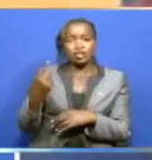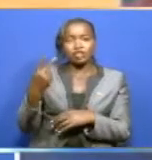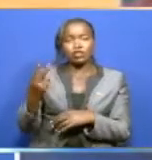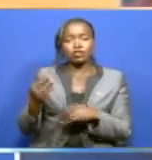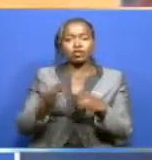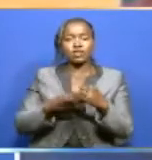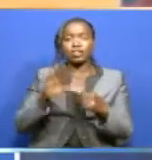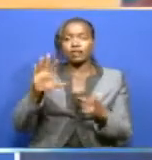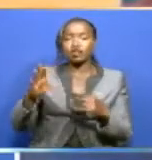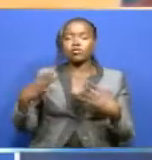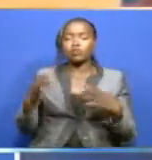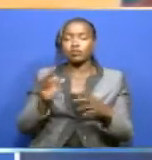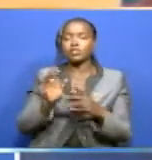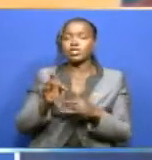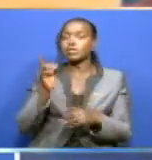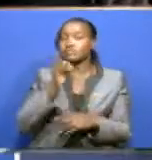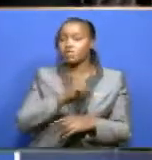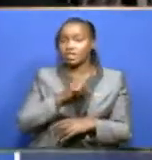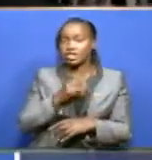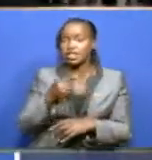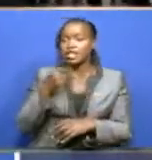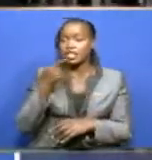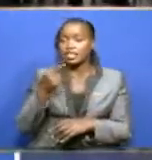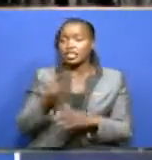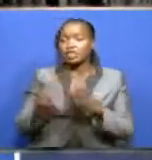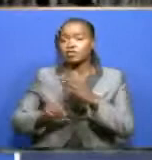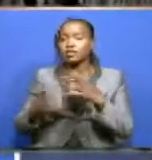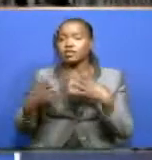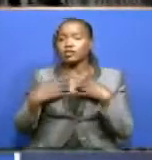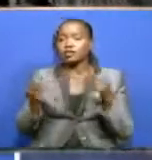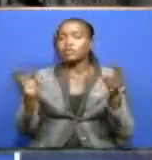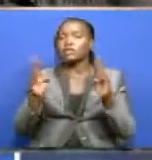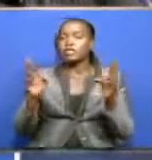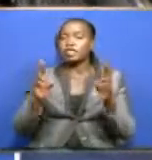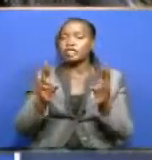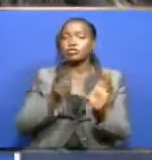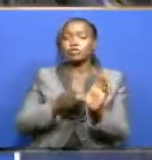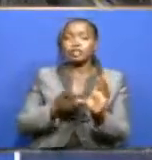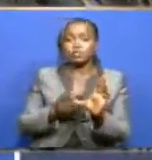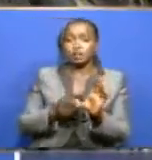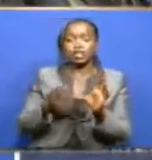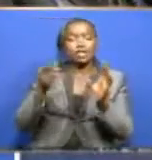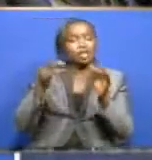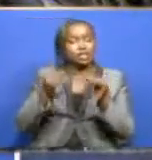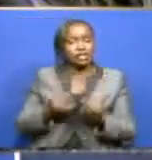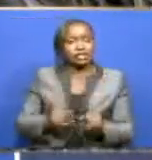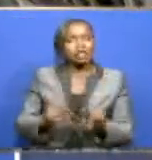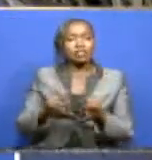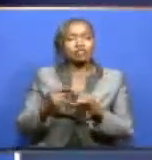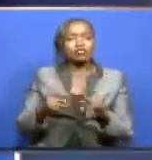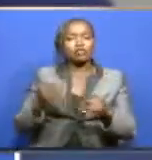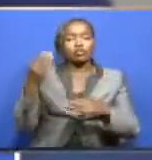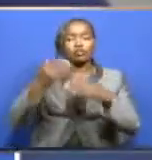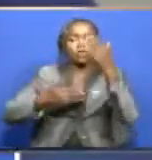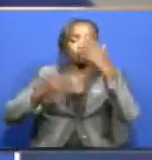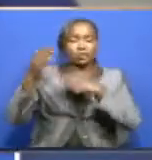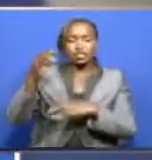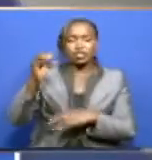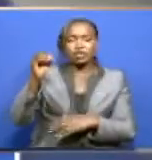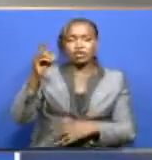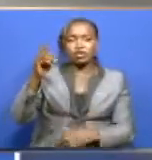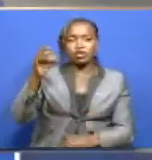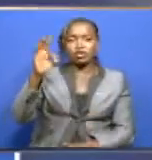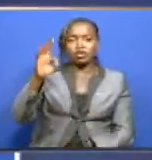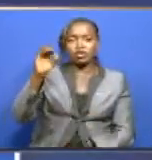2,285 kupimwa. Amana alisema Wizara ya Afya iko tayari kushiriki kwenye majaribio ya chanjo kutoka kwa chuo kikuu cha Oxford ambayo